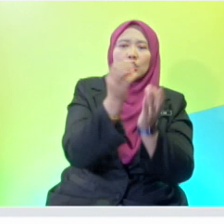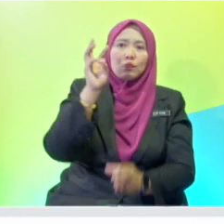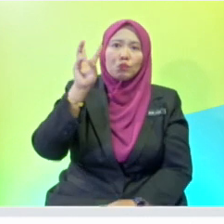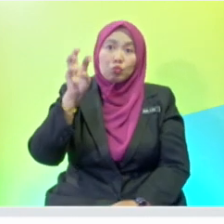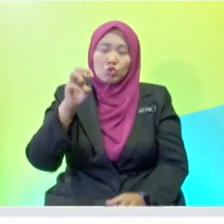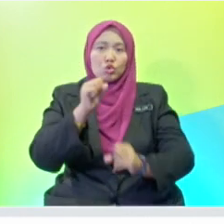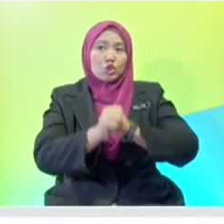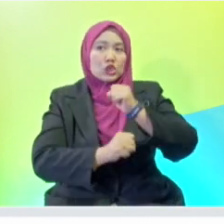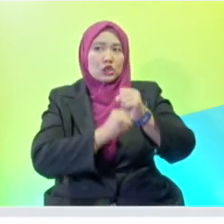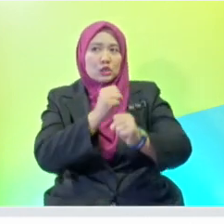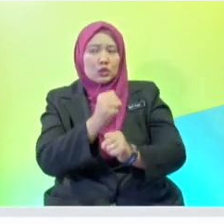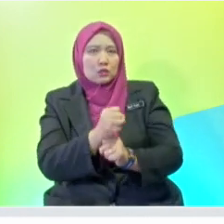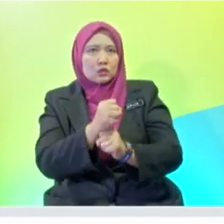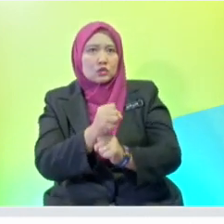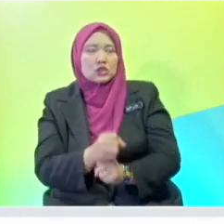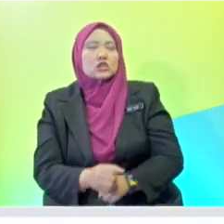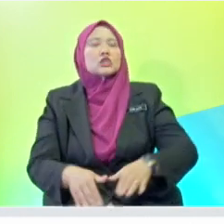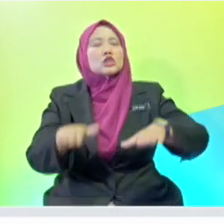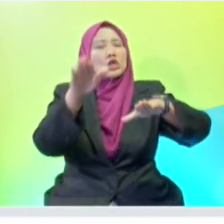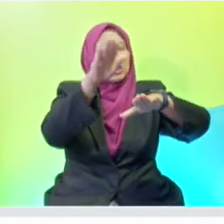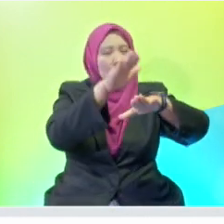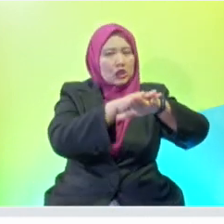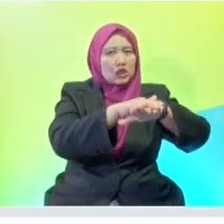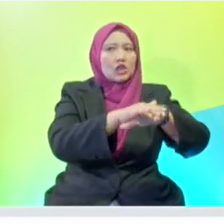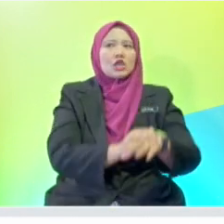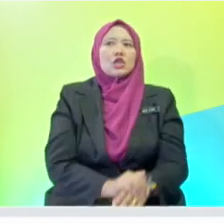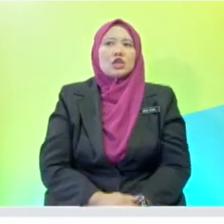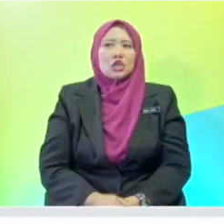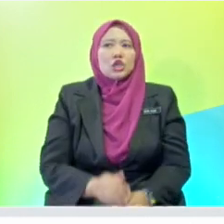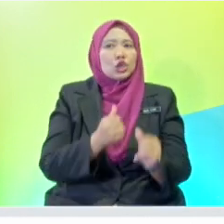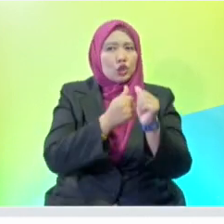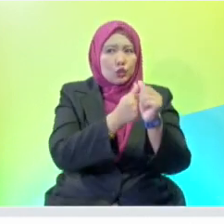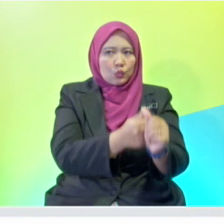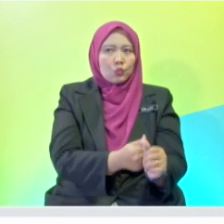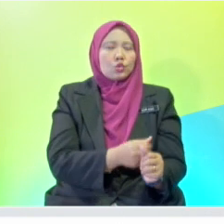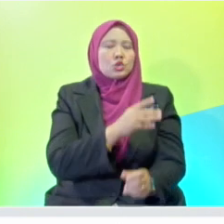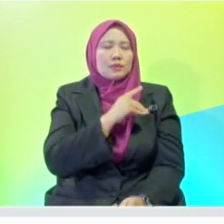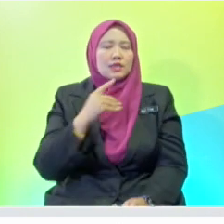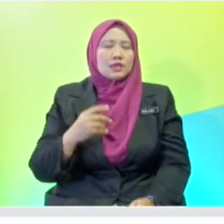keatas menurut jabatan perangkaan Malaysia dan ini menunjukkan bahwa